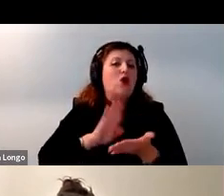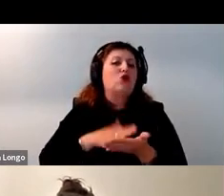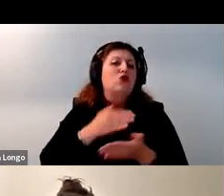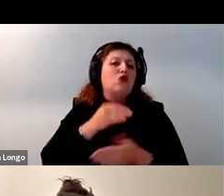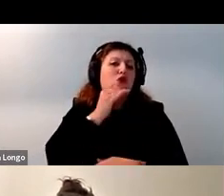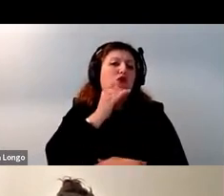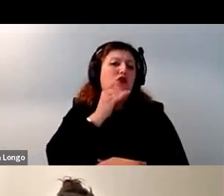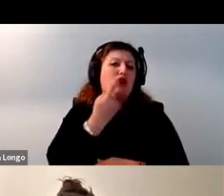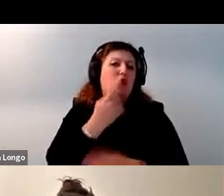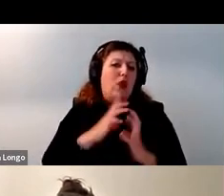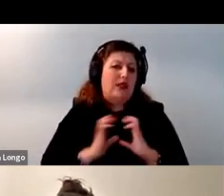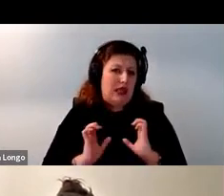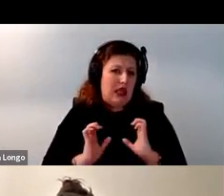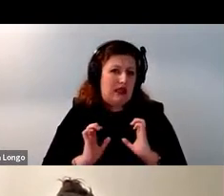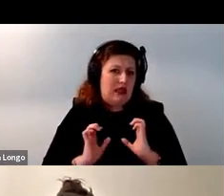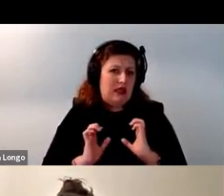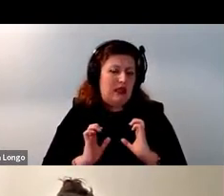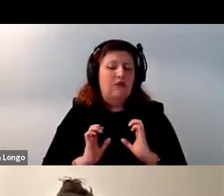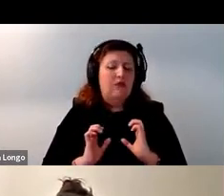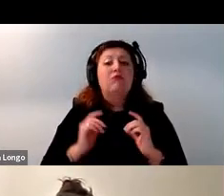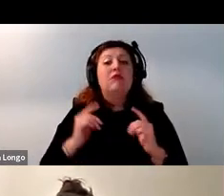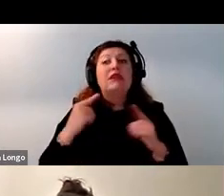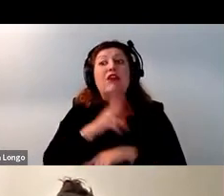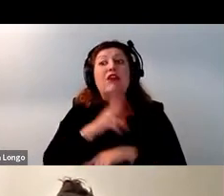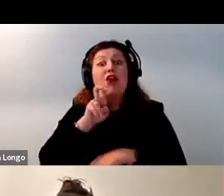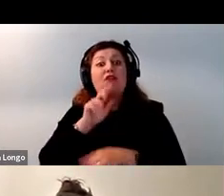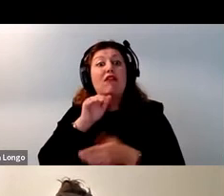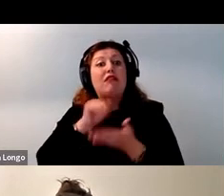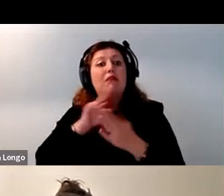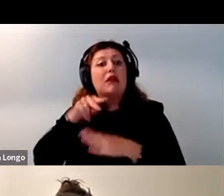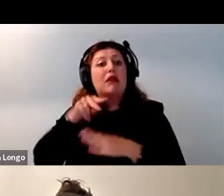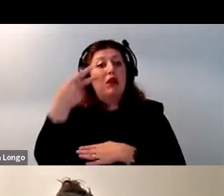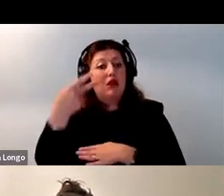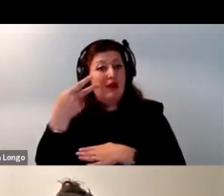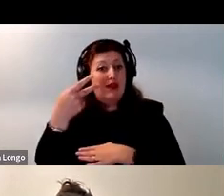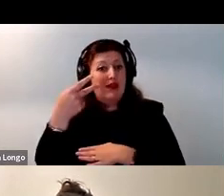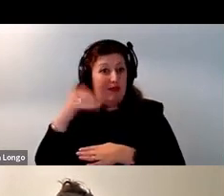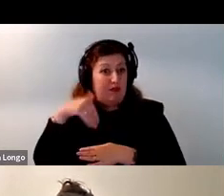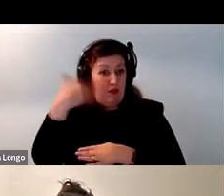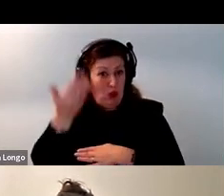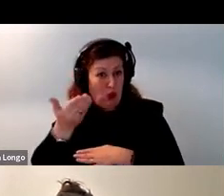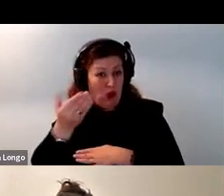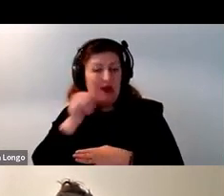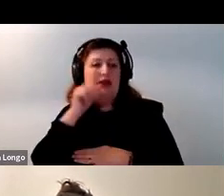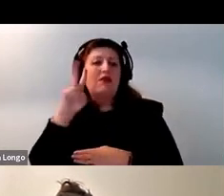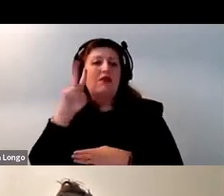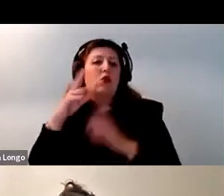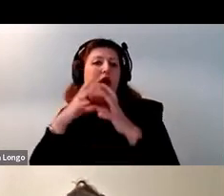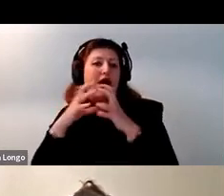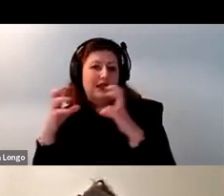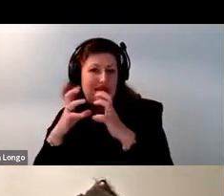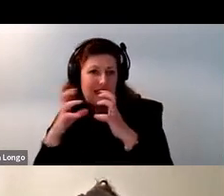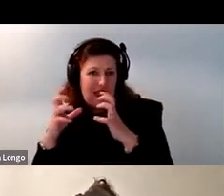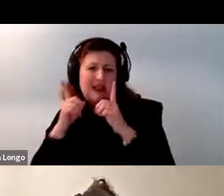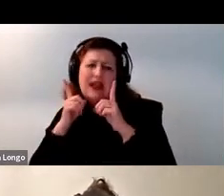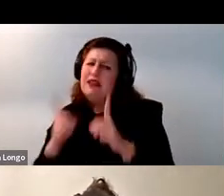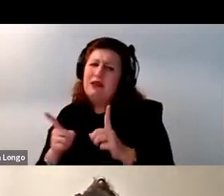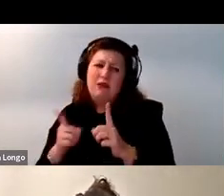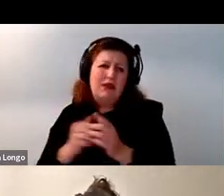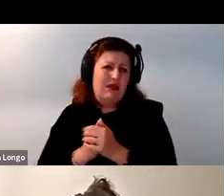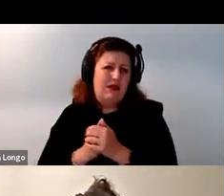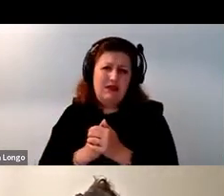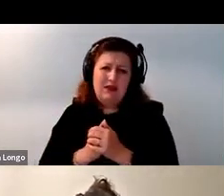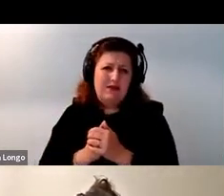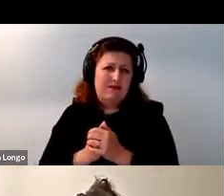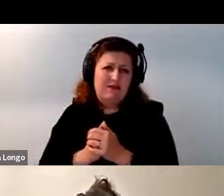economici e in base a quello l'ONG deve seguire un po' la pratica richiesta. Quindi sicuramente